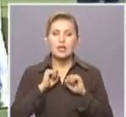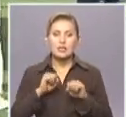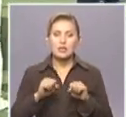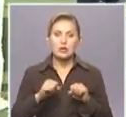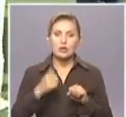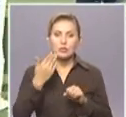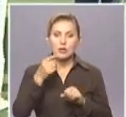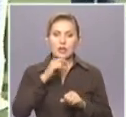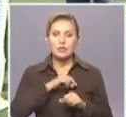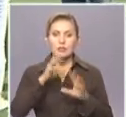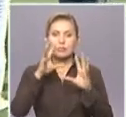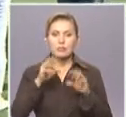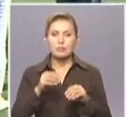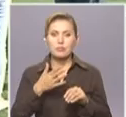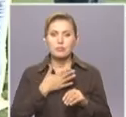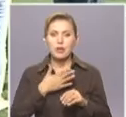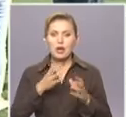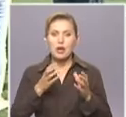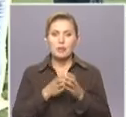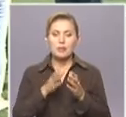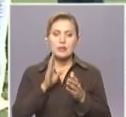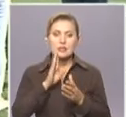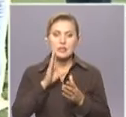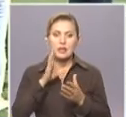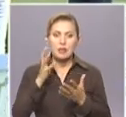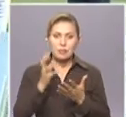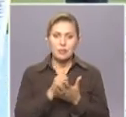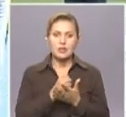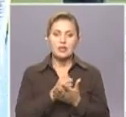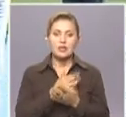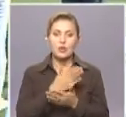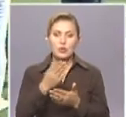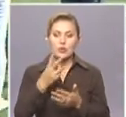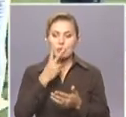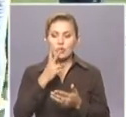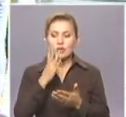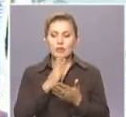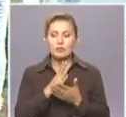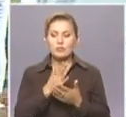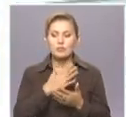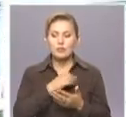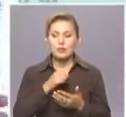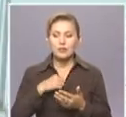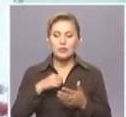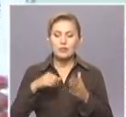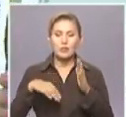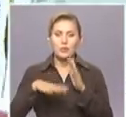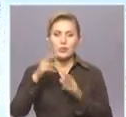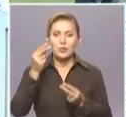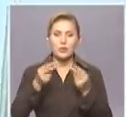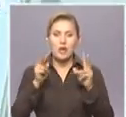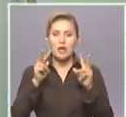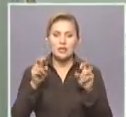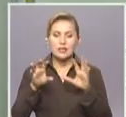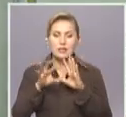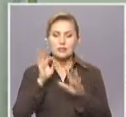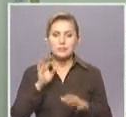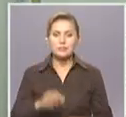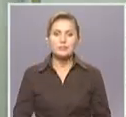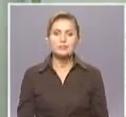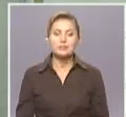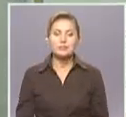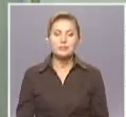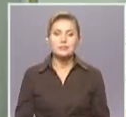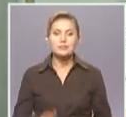Бұл қасиеттердің барлығы менің командамдағы қыздарда табылды. Көріп тұрғандарыңыздай мен ең үздік ойыншы атандым.